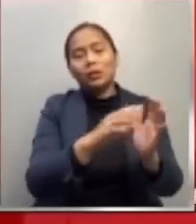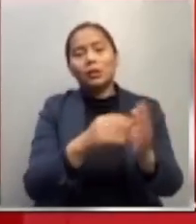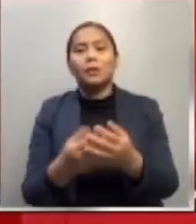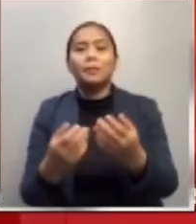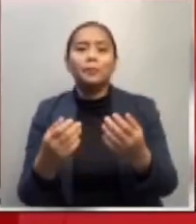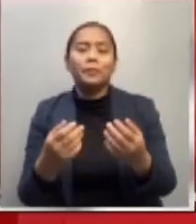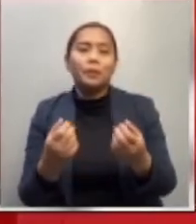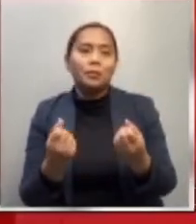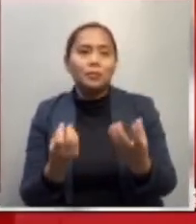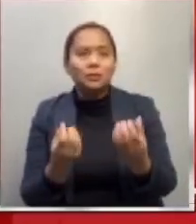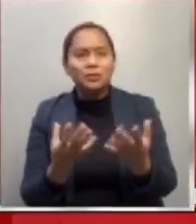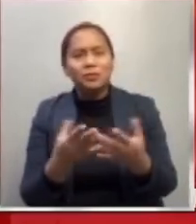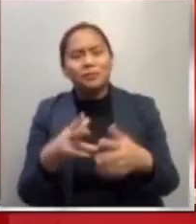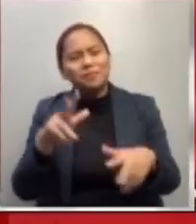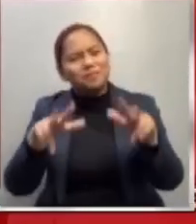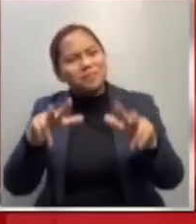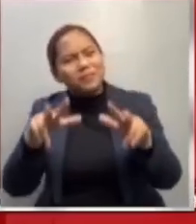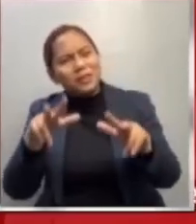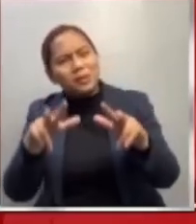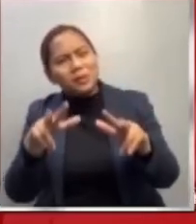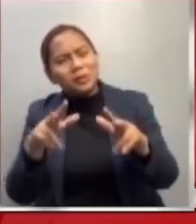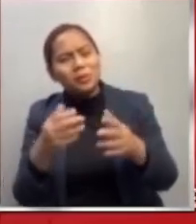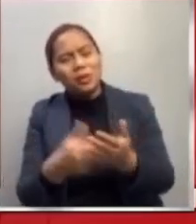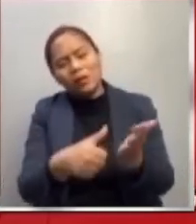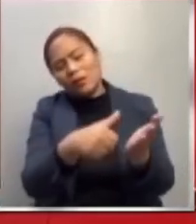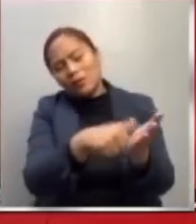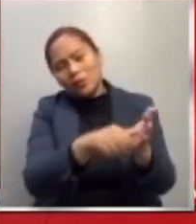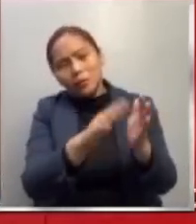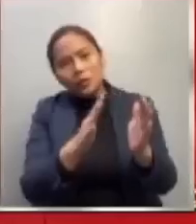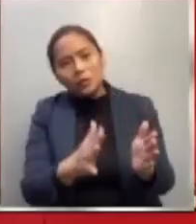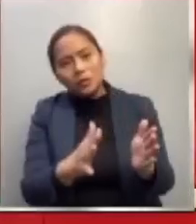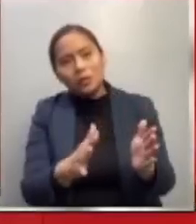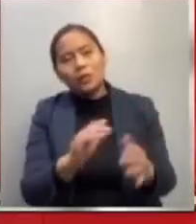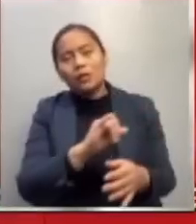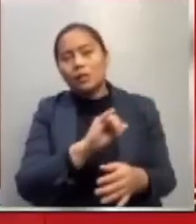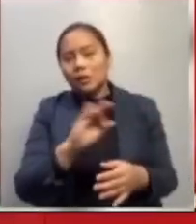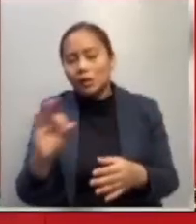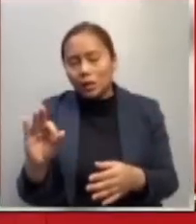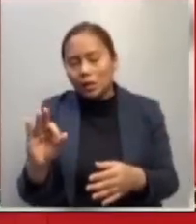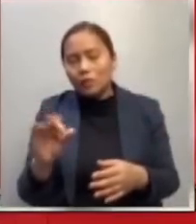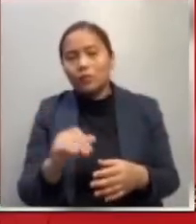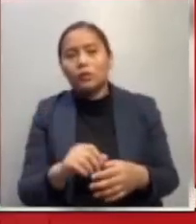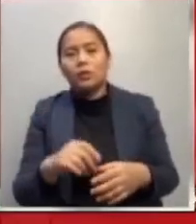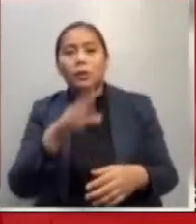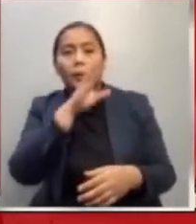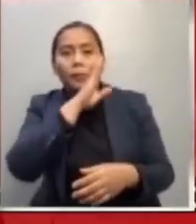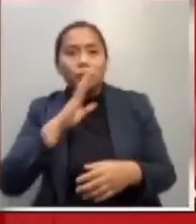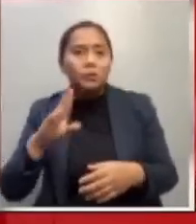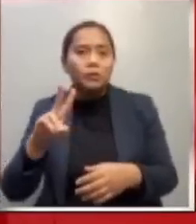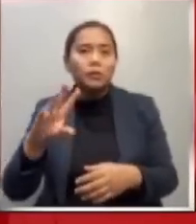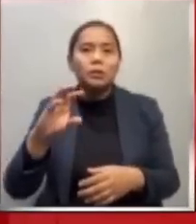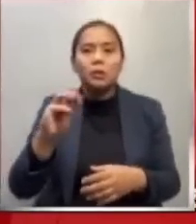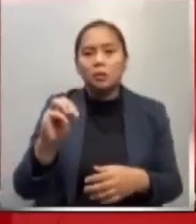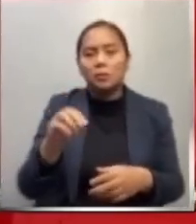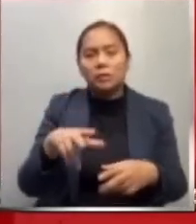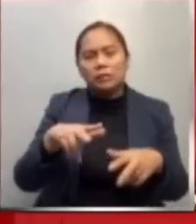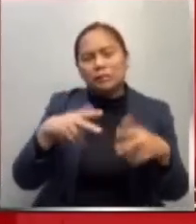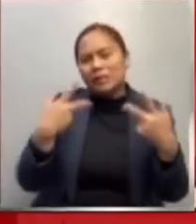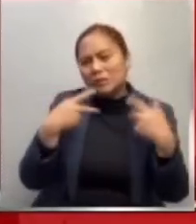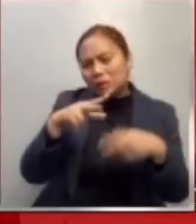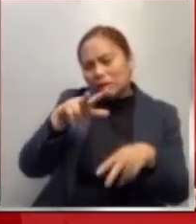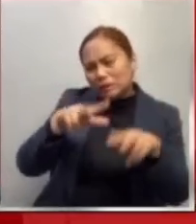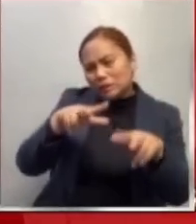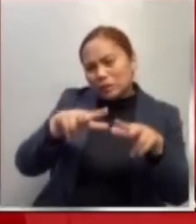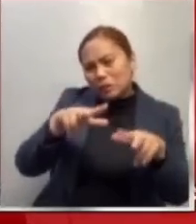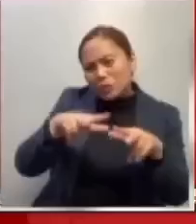kasi yung ating mga botante na kapag nasira yung VCM, nagdududa sila doon sa batch feeding. Although,